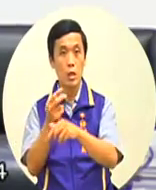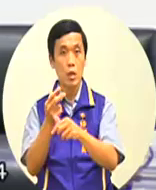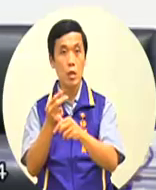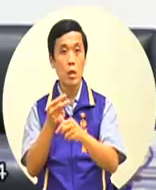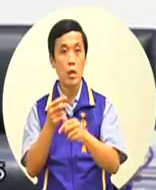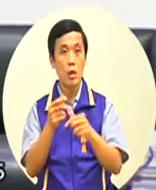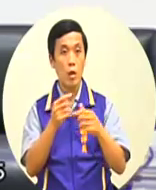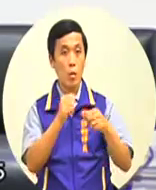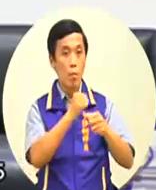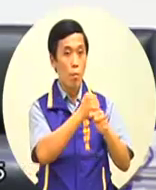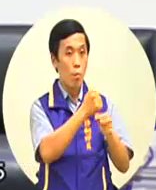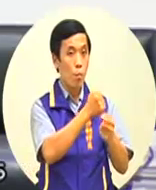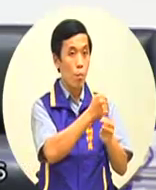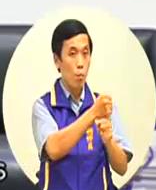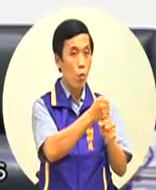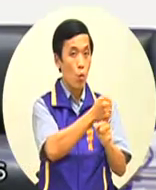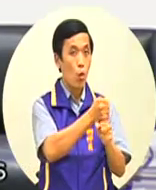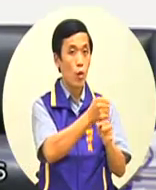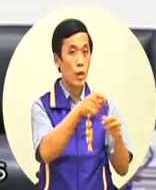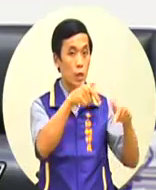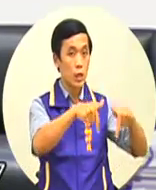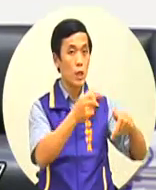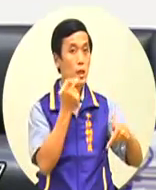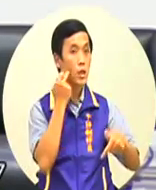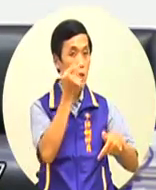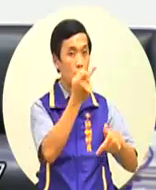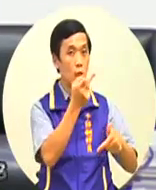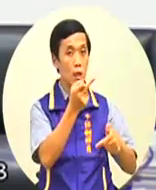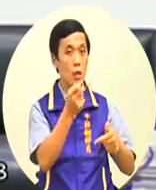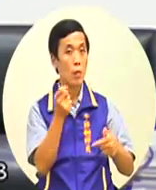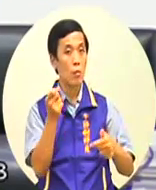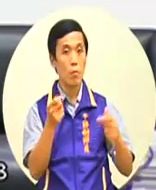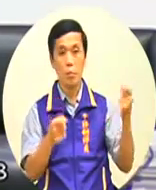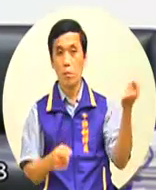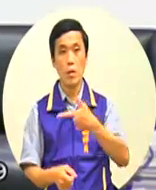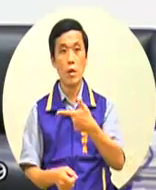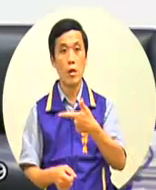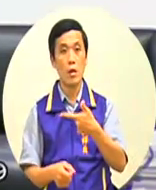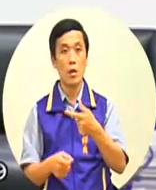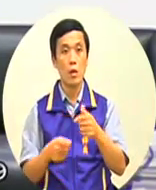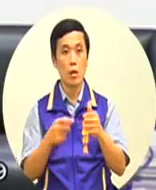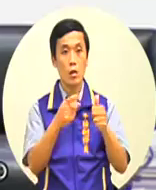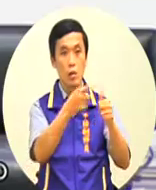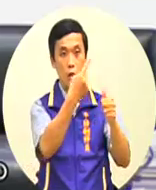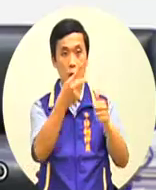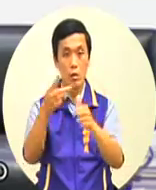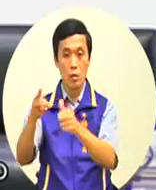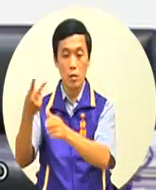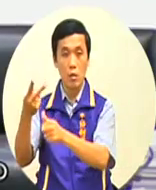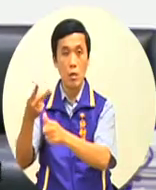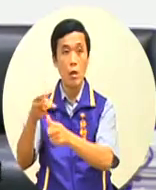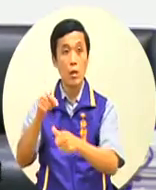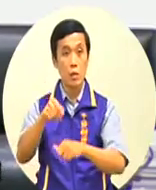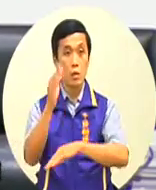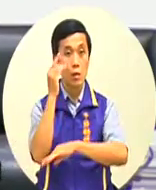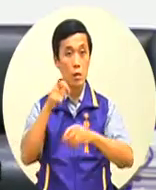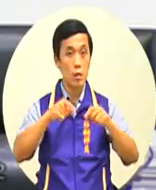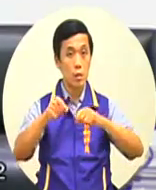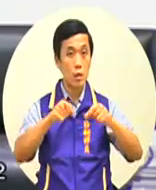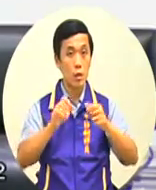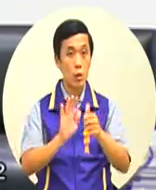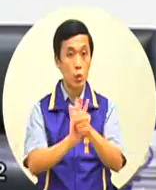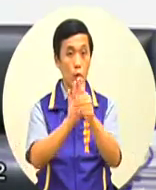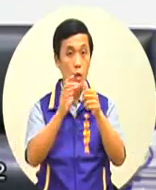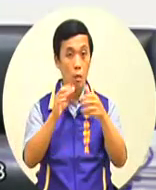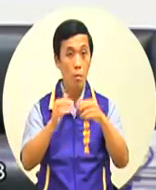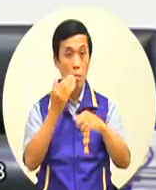墨西哥。那如果真的这个政策推行下去以后呢，我们是跟哪一个国家算同等